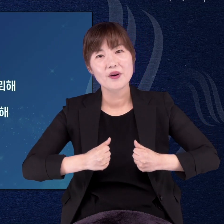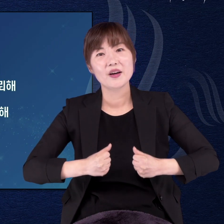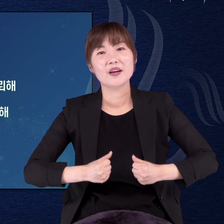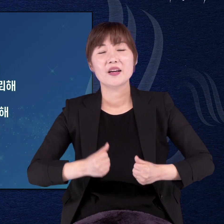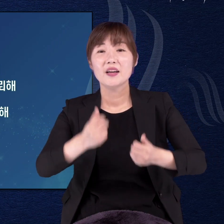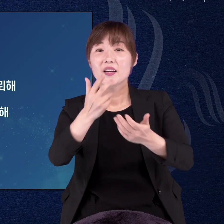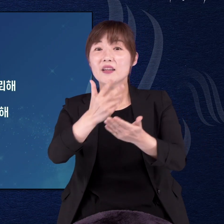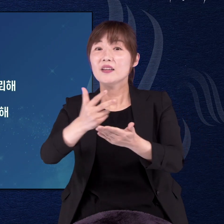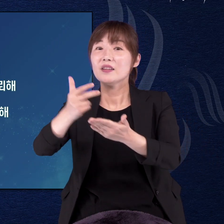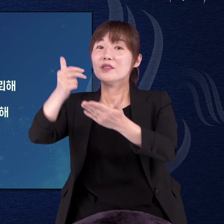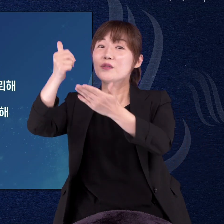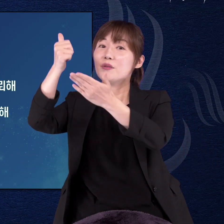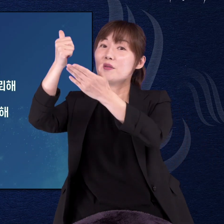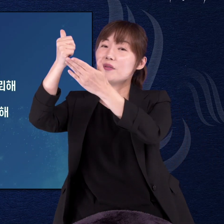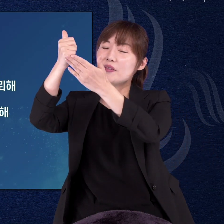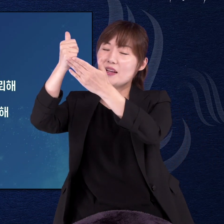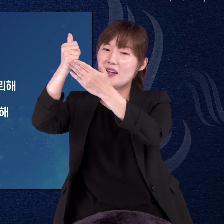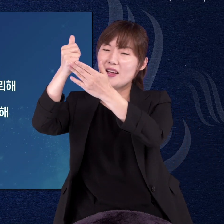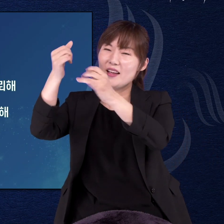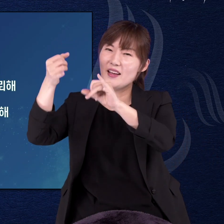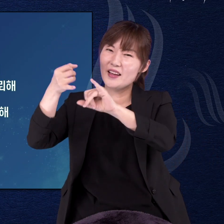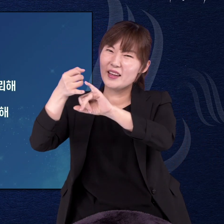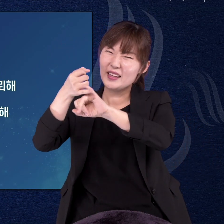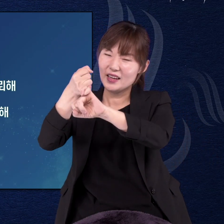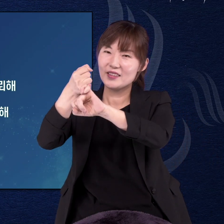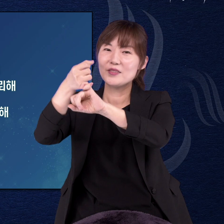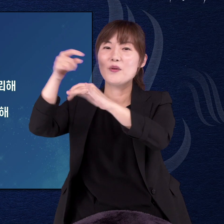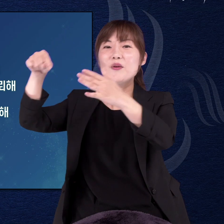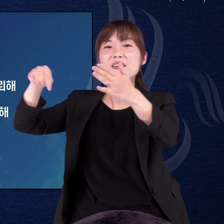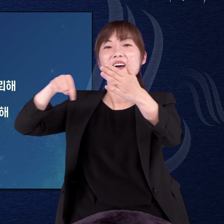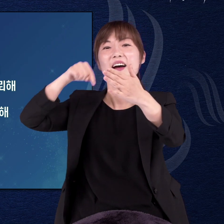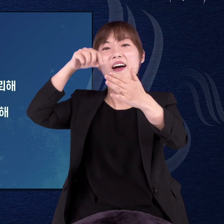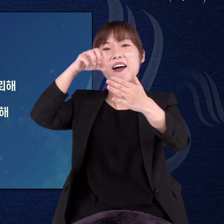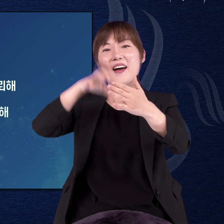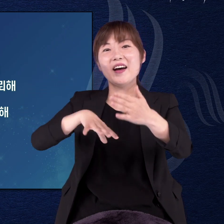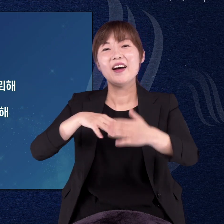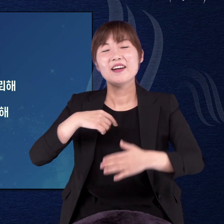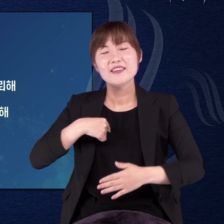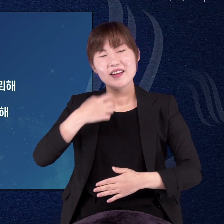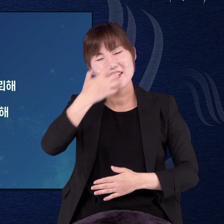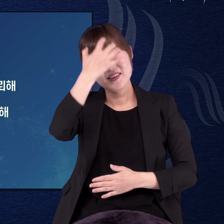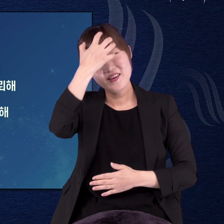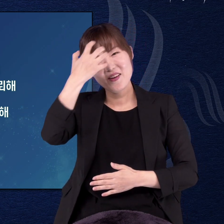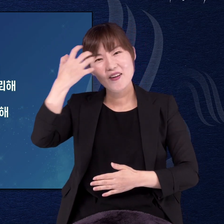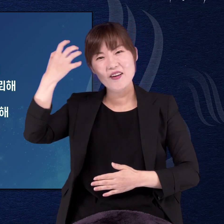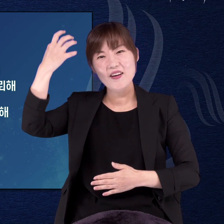주 약속 안에서 내 영혼